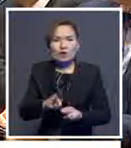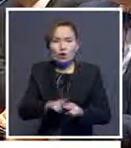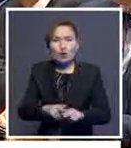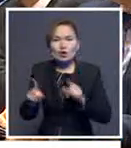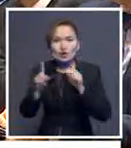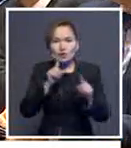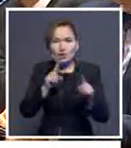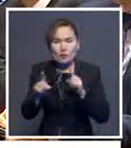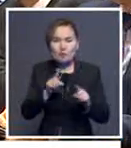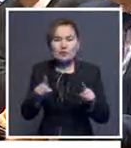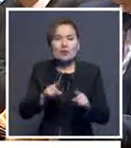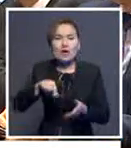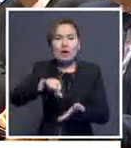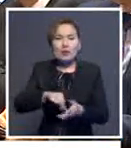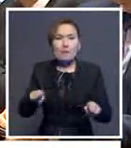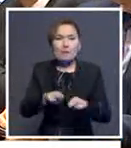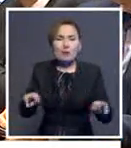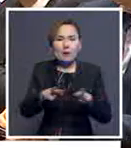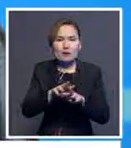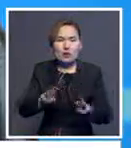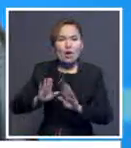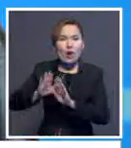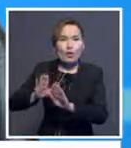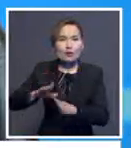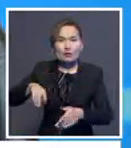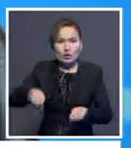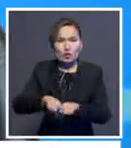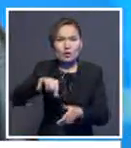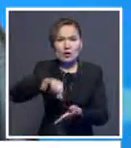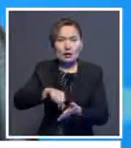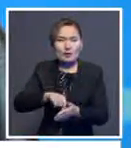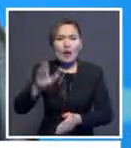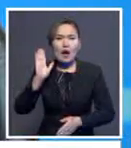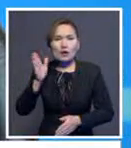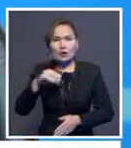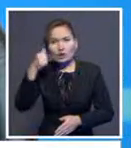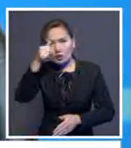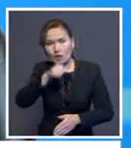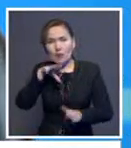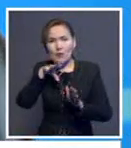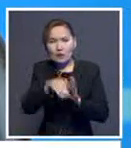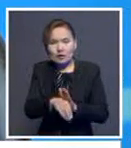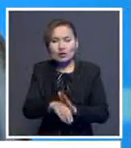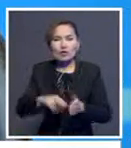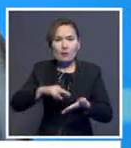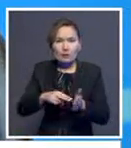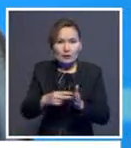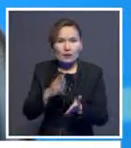жұмысы премьер-министрдің бірінші орынбасары Асқар Маминнің төрағалығымен өтті. Алдағы жылдарға нақты міндеттер